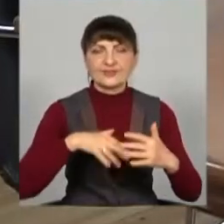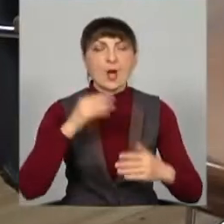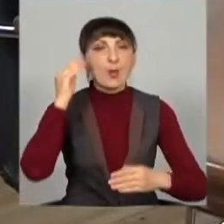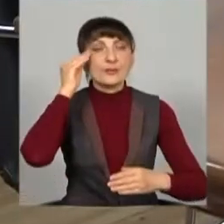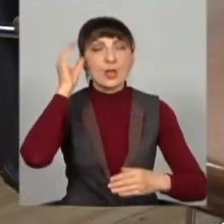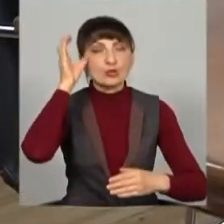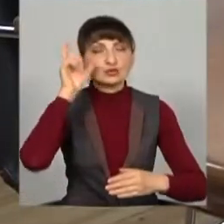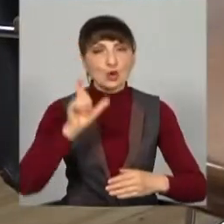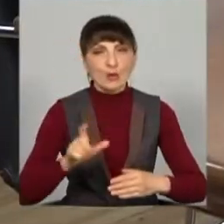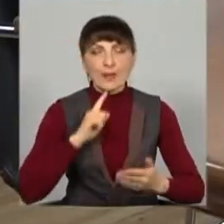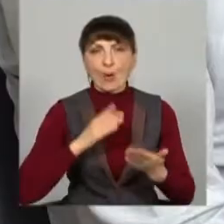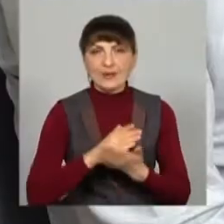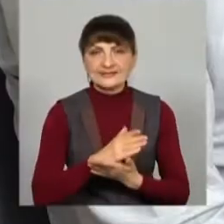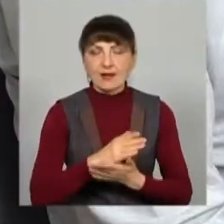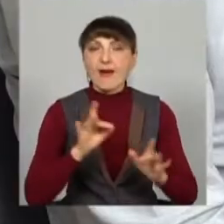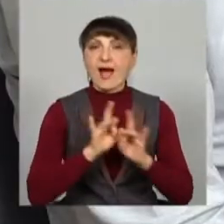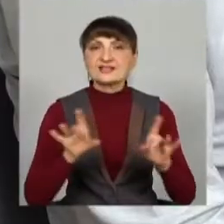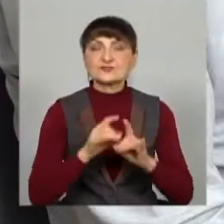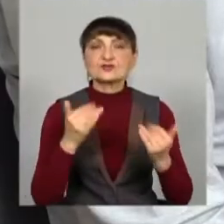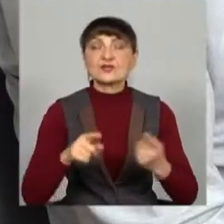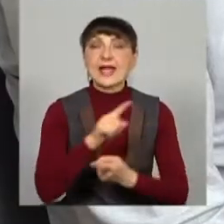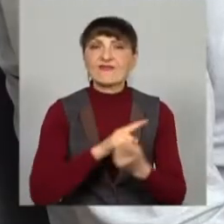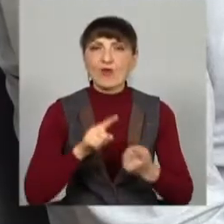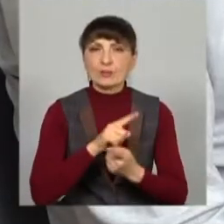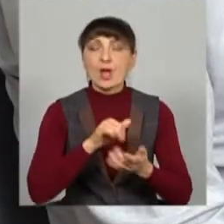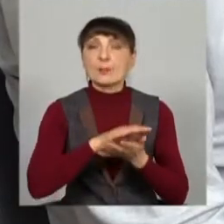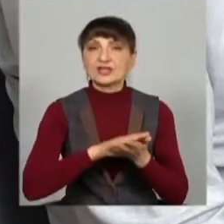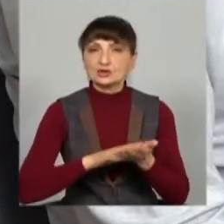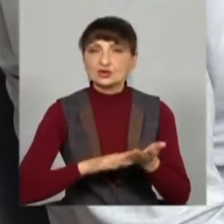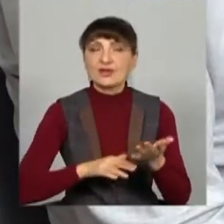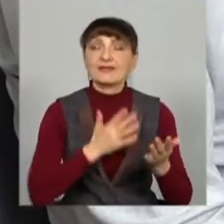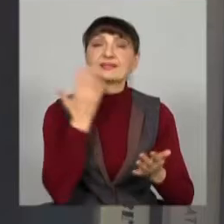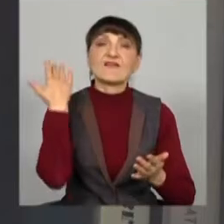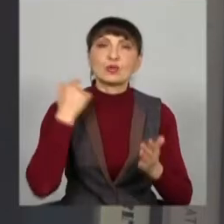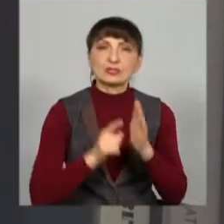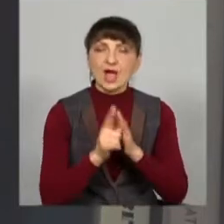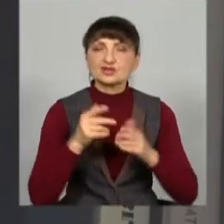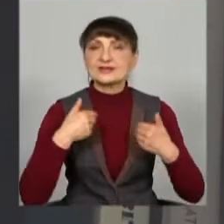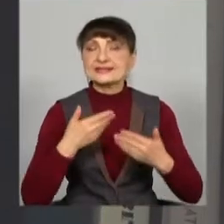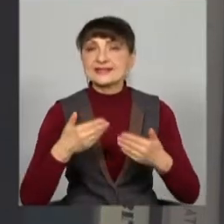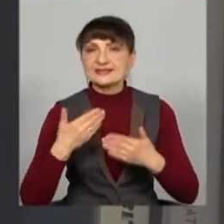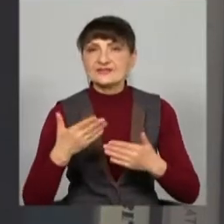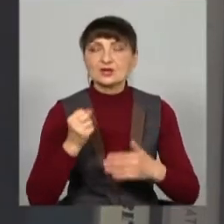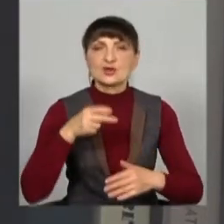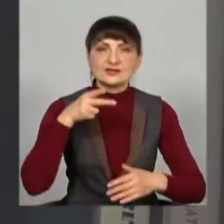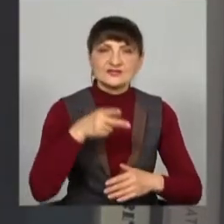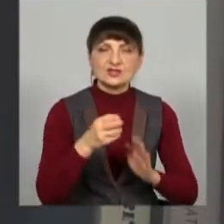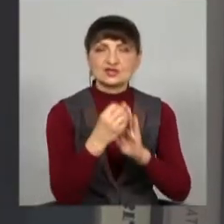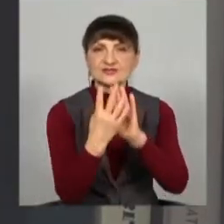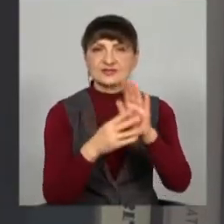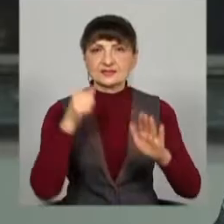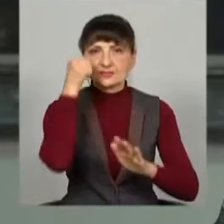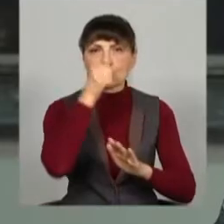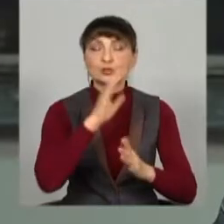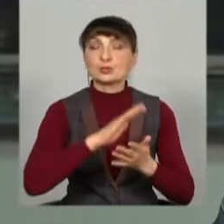политолога Есенжола Алиярова, озвученные сегодня реформы – продолжение начатых президентом инициатив еще в 2019